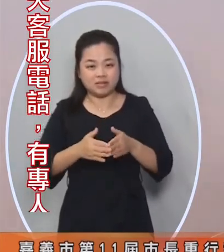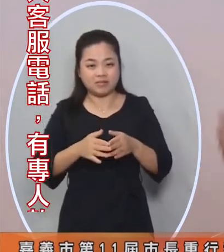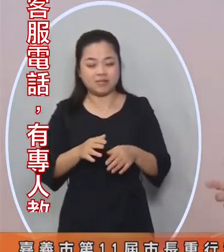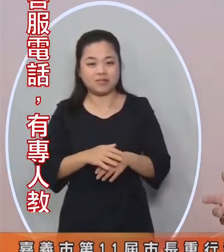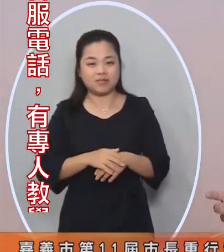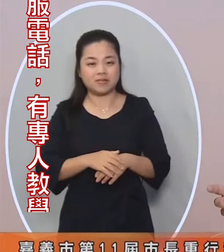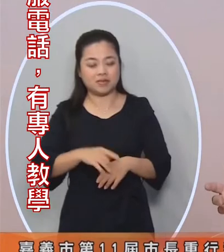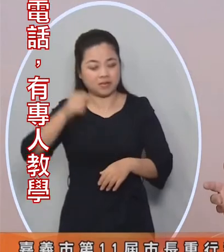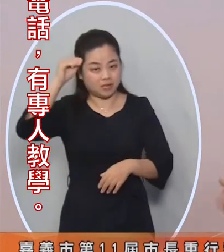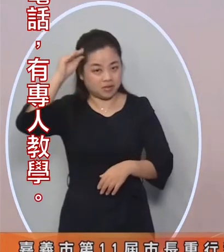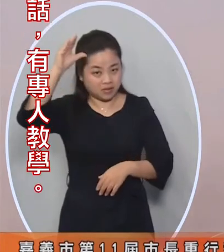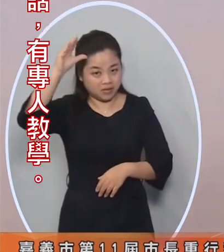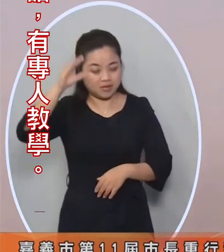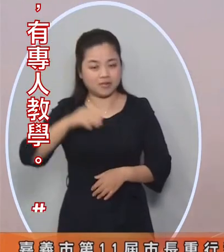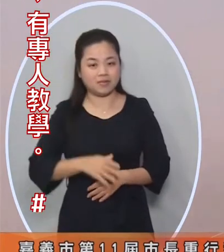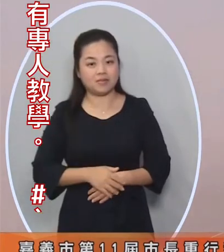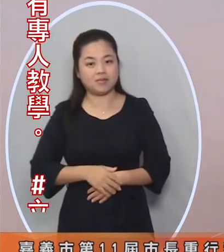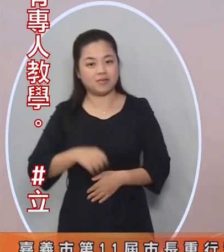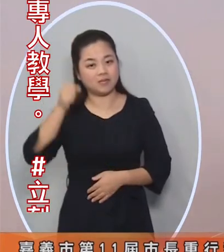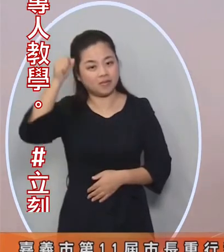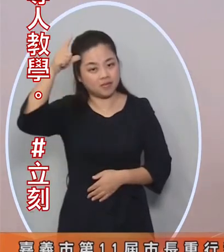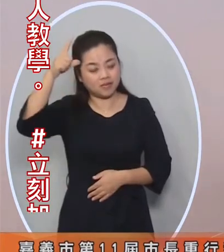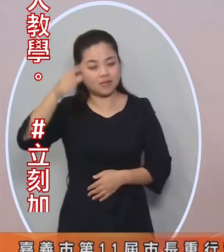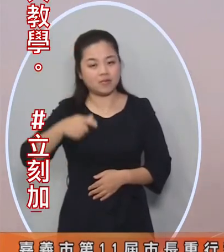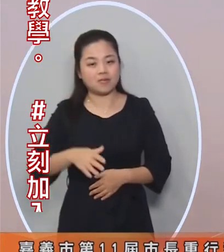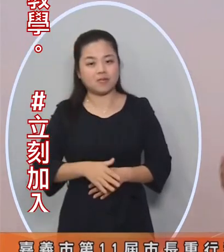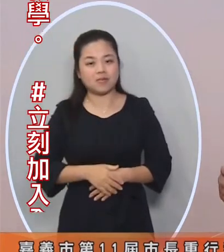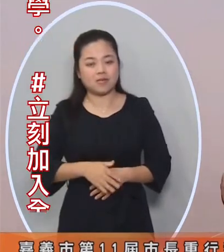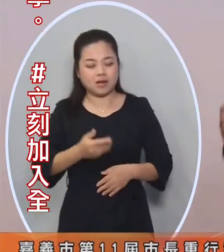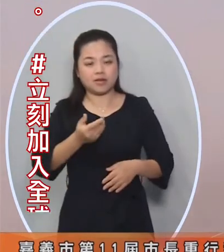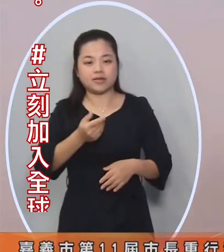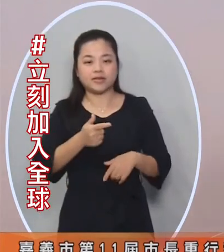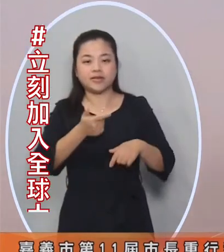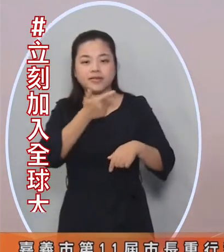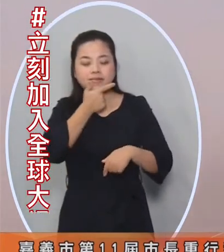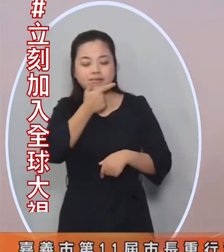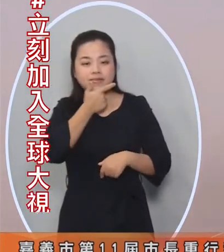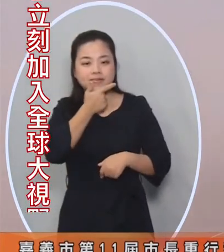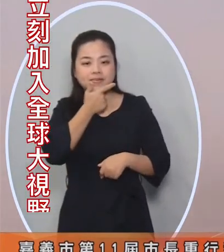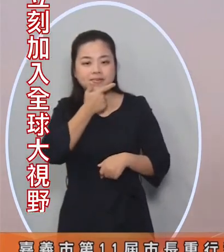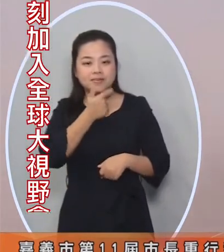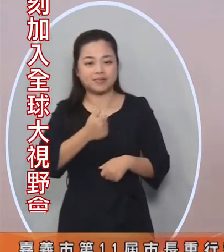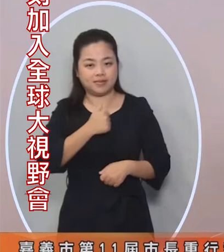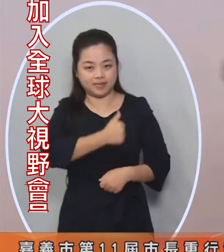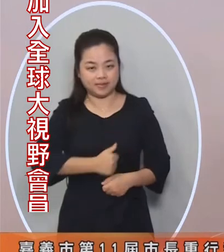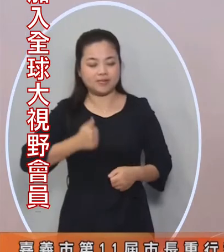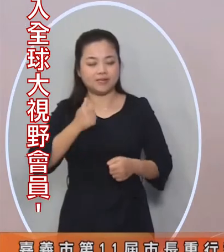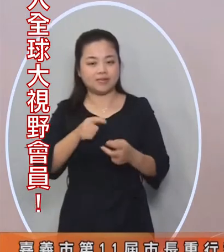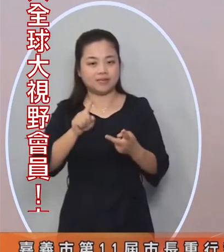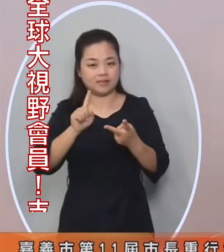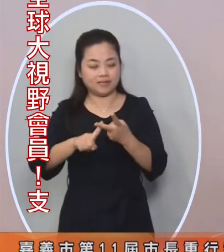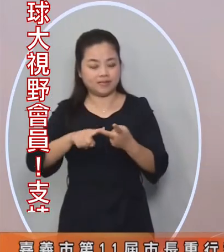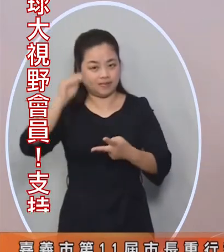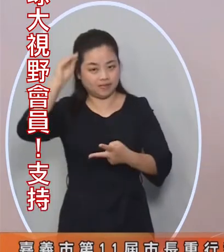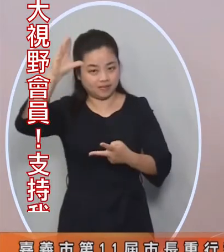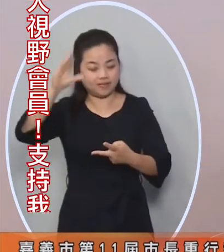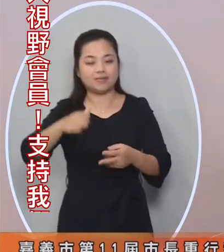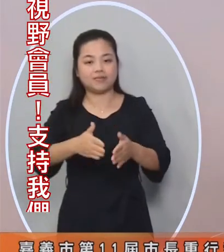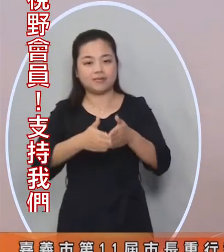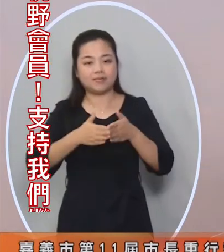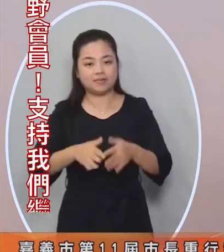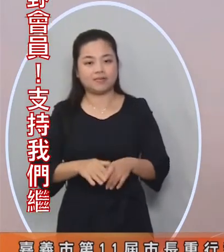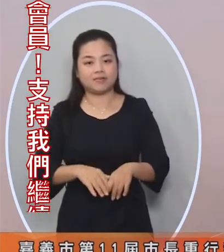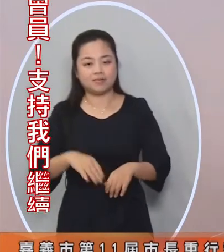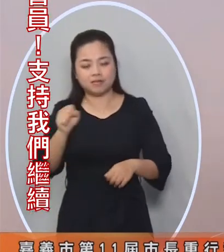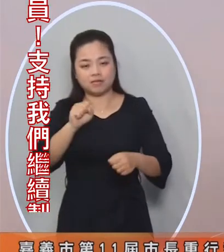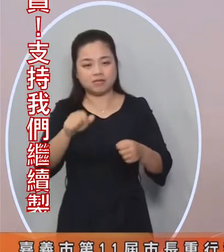但是你嘛要智慧，吼、哦，你也吼、哦，你要慈悲，你嘛要做，互家己去发展，大家拢心中有佛，你干那